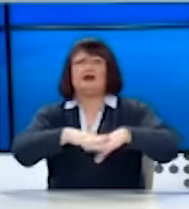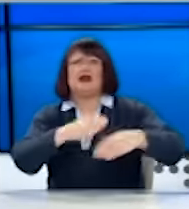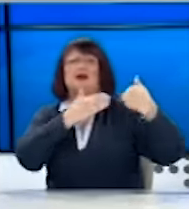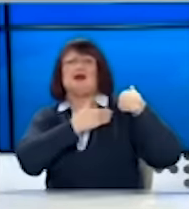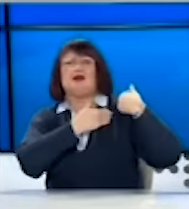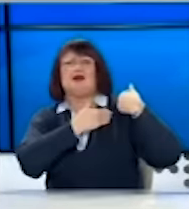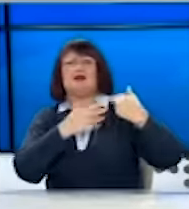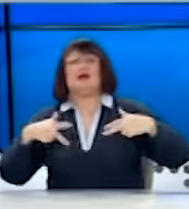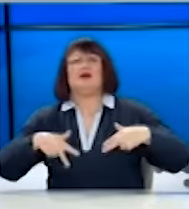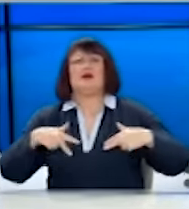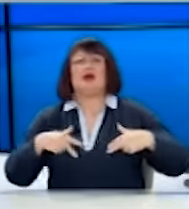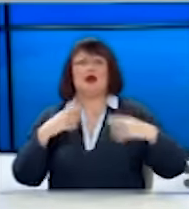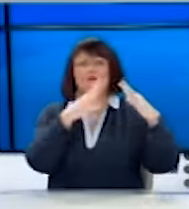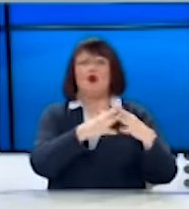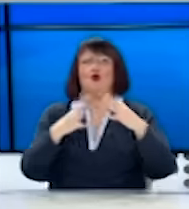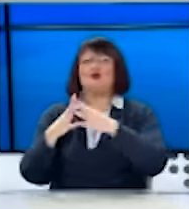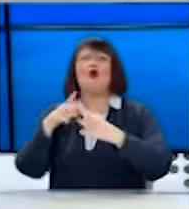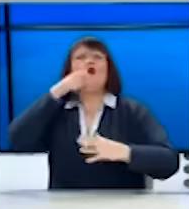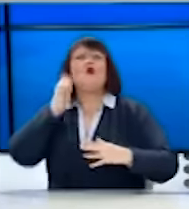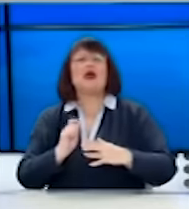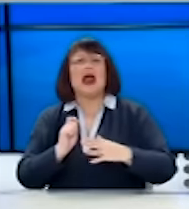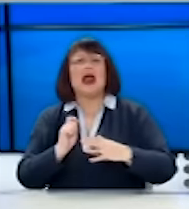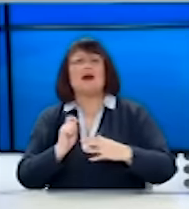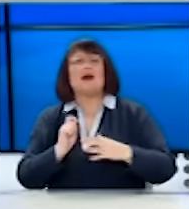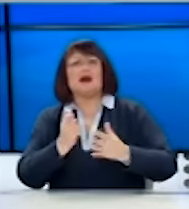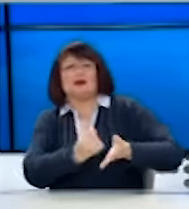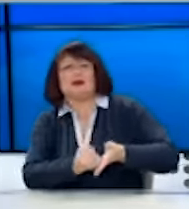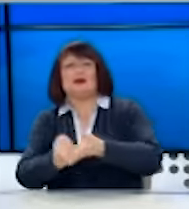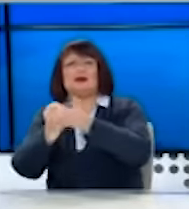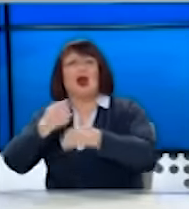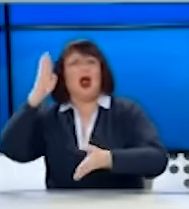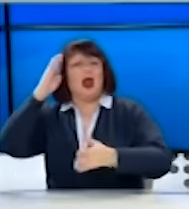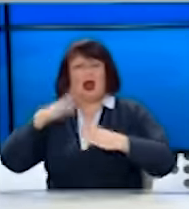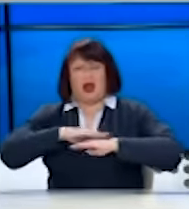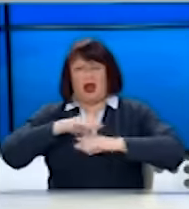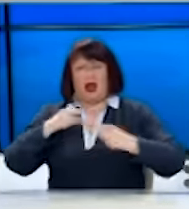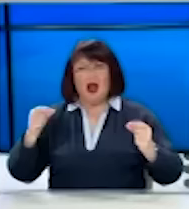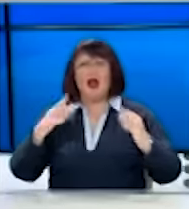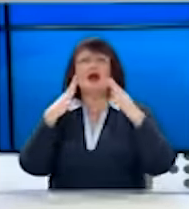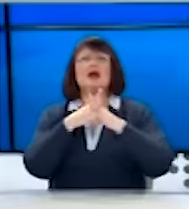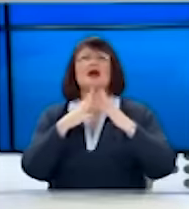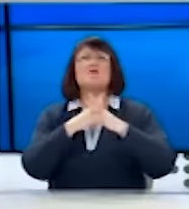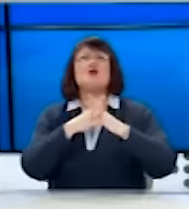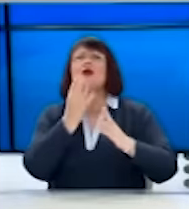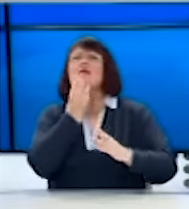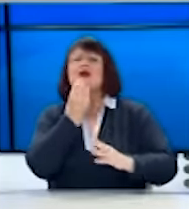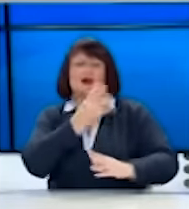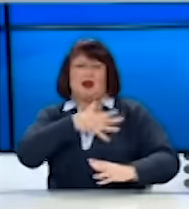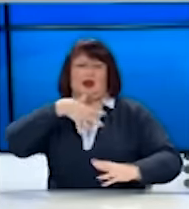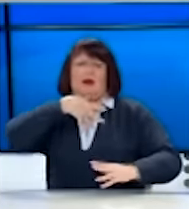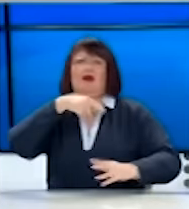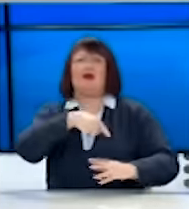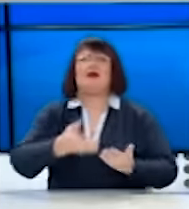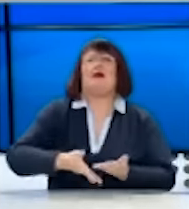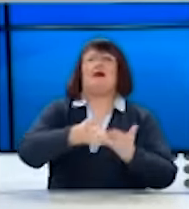κυβέρνησης στους δύο πολέμους, και στην Ουκρανία στο πλευρό των ΗΠΑ και του ΝΑΤΟ και στον πόλεμο στη Μέση Ανατολή